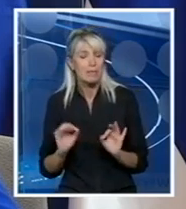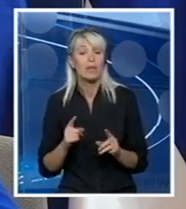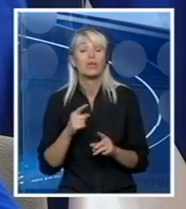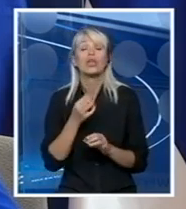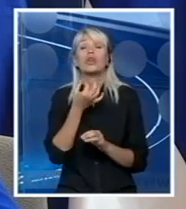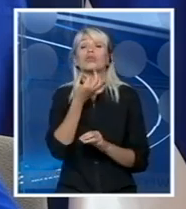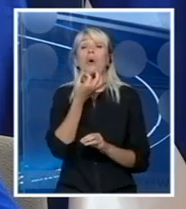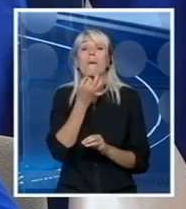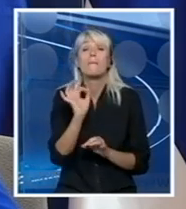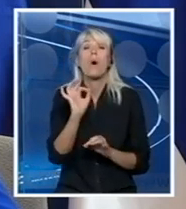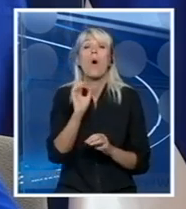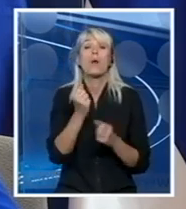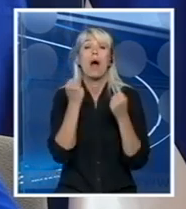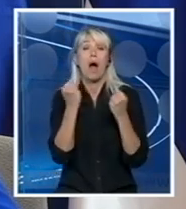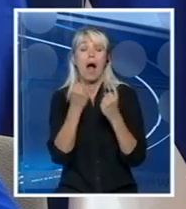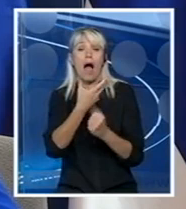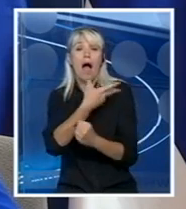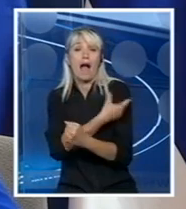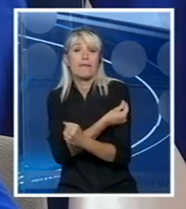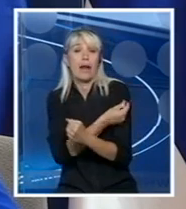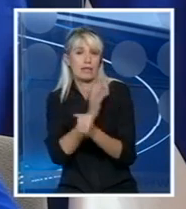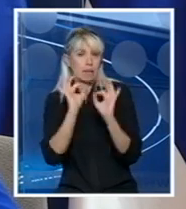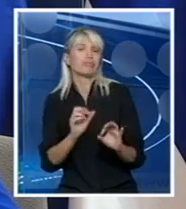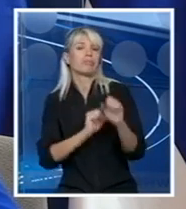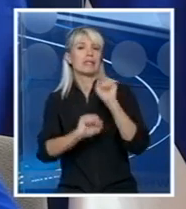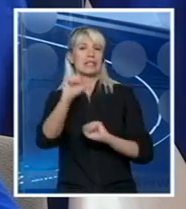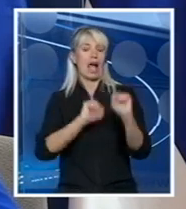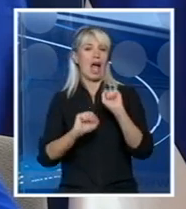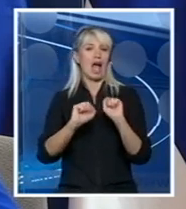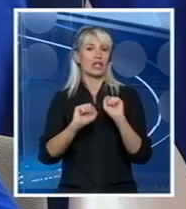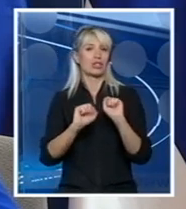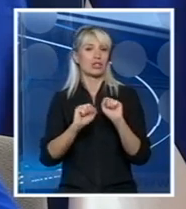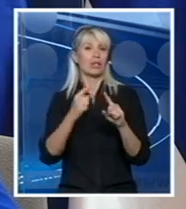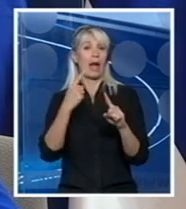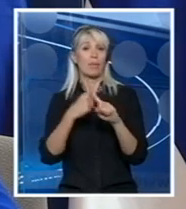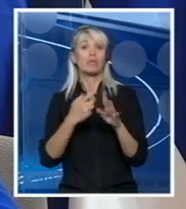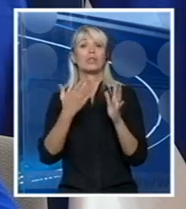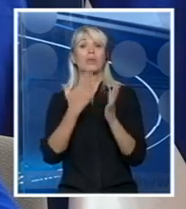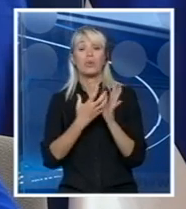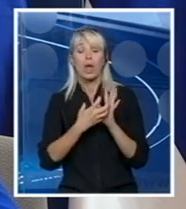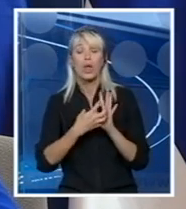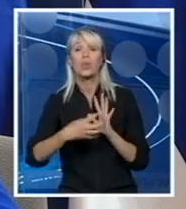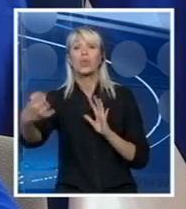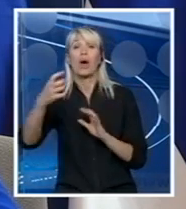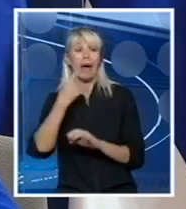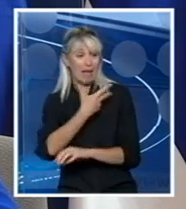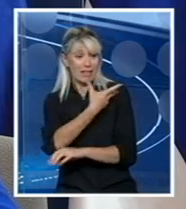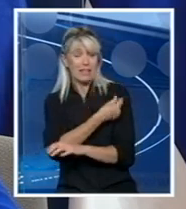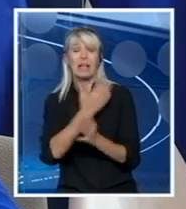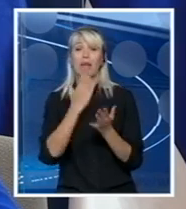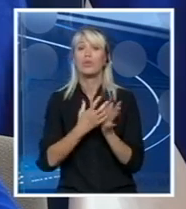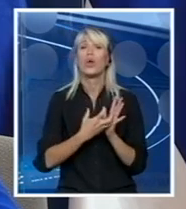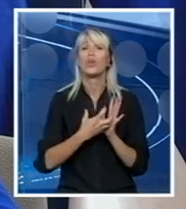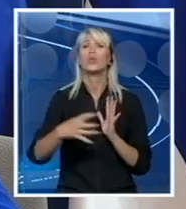efektivnost vakcine sa stvaranje što dužeg postvakcinalnog imuniteta.